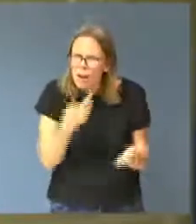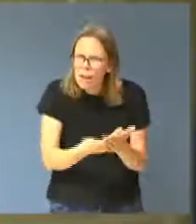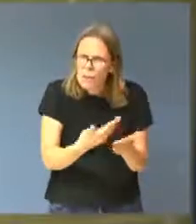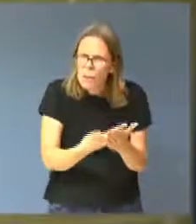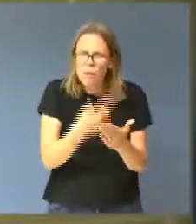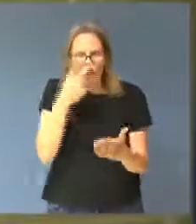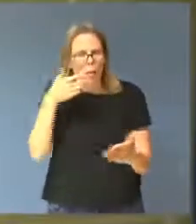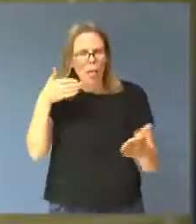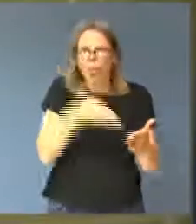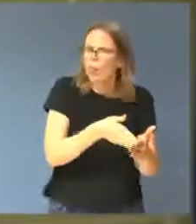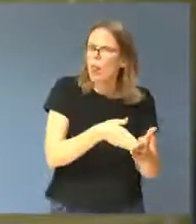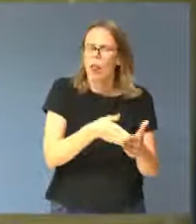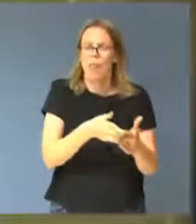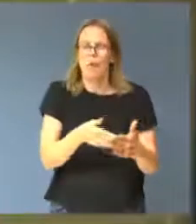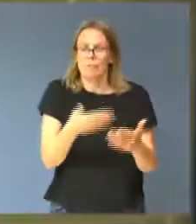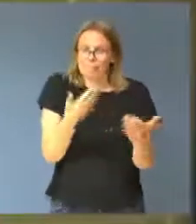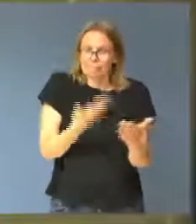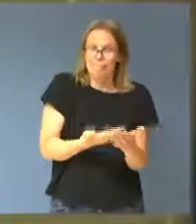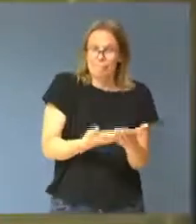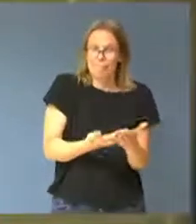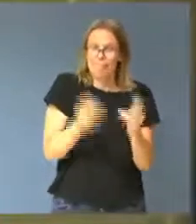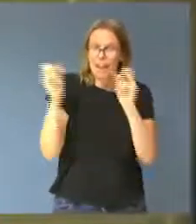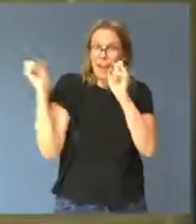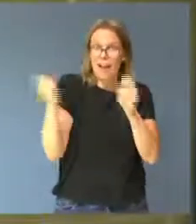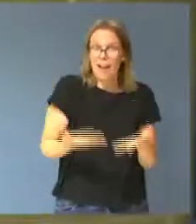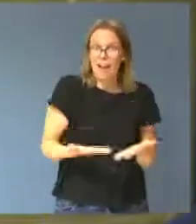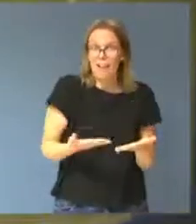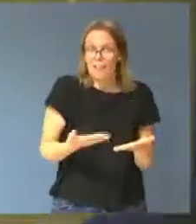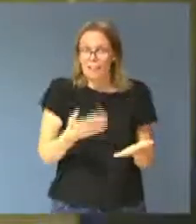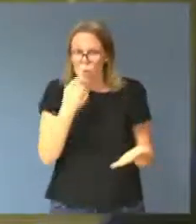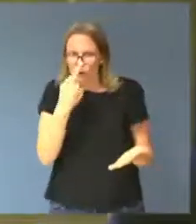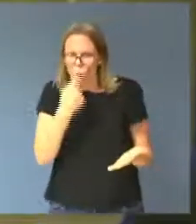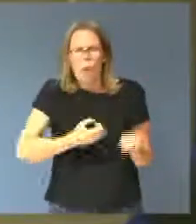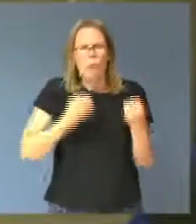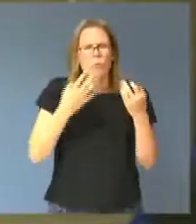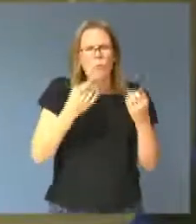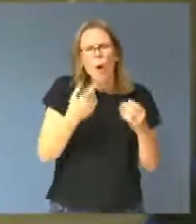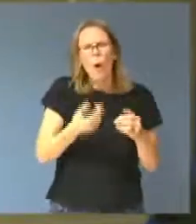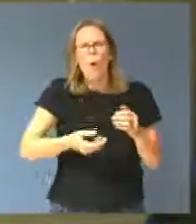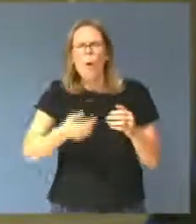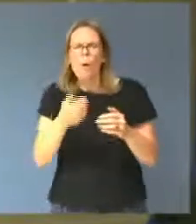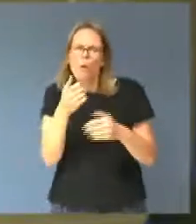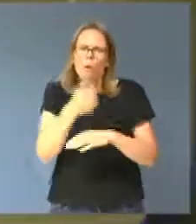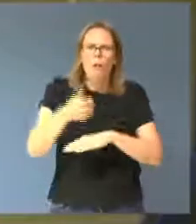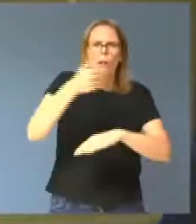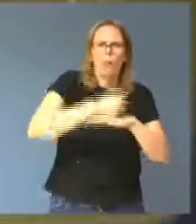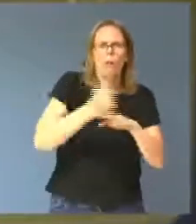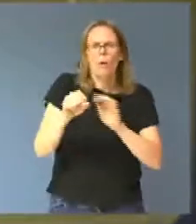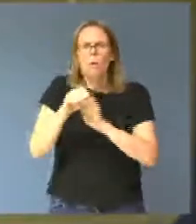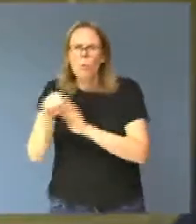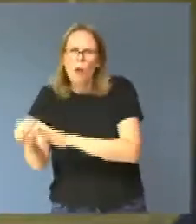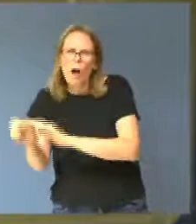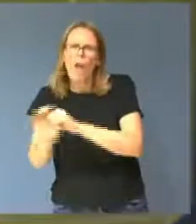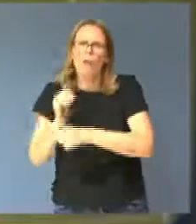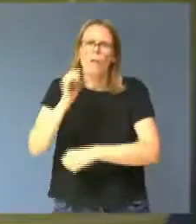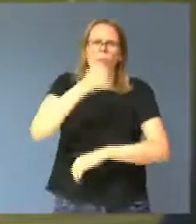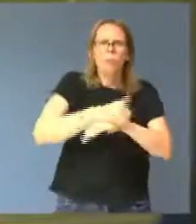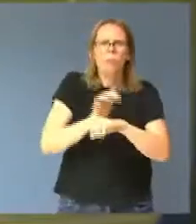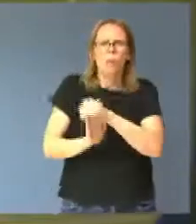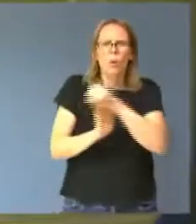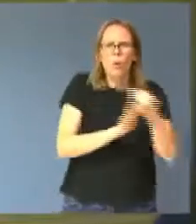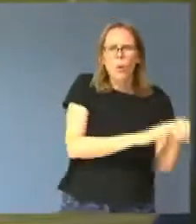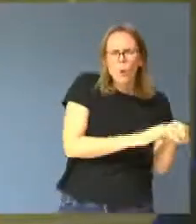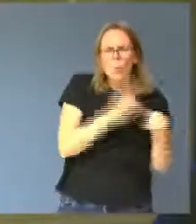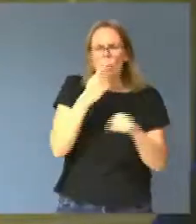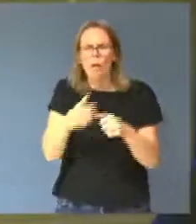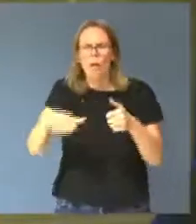et plus globalement en France est la conséquence de cette politique menée par les majorités de droite et de gauche qui se sont succédées depuis plus de 50 ans. Le 6 septembre,